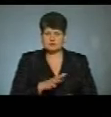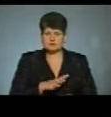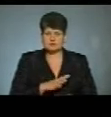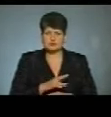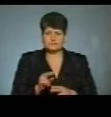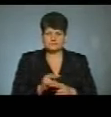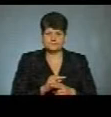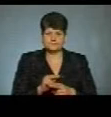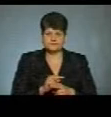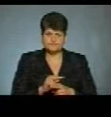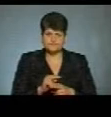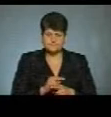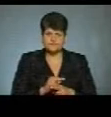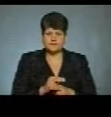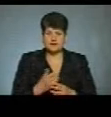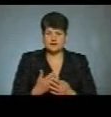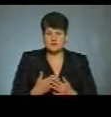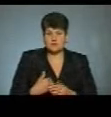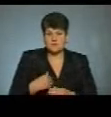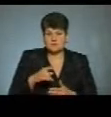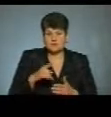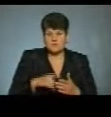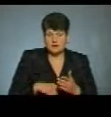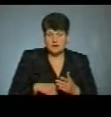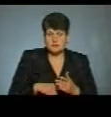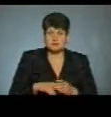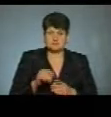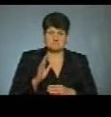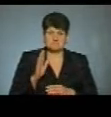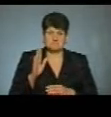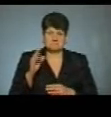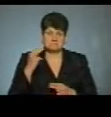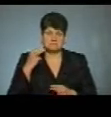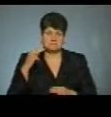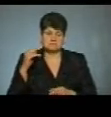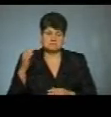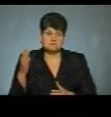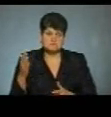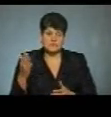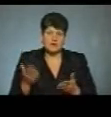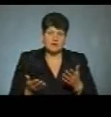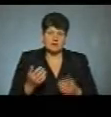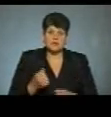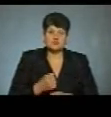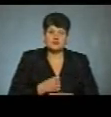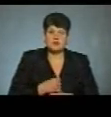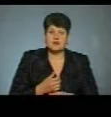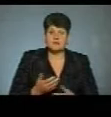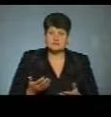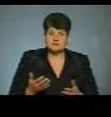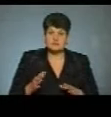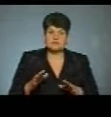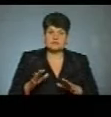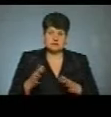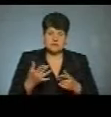на лікуванні, і ніби ми сподівалися на певну перспективу позитивну, але, на жаль,